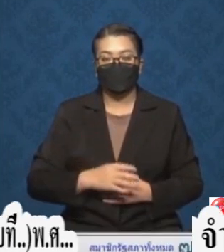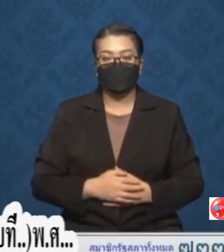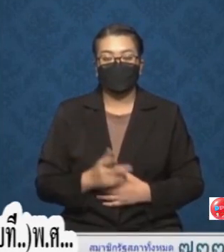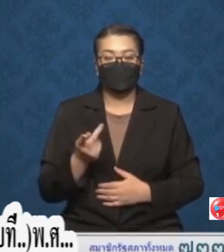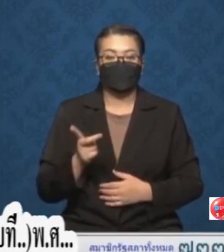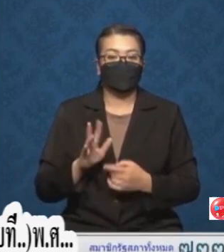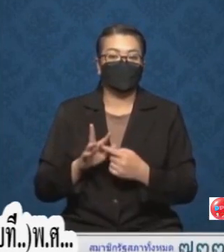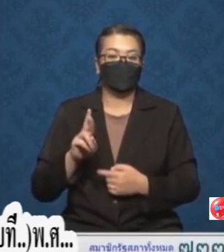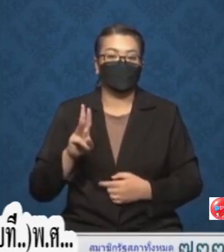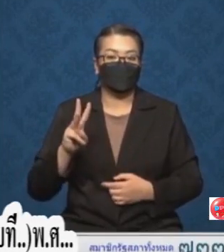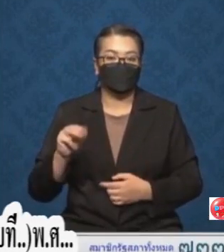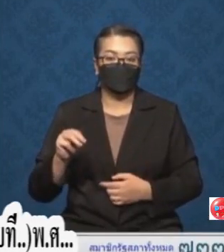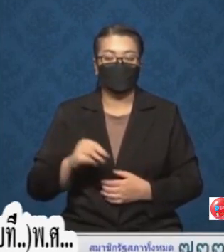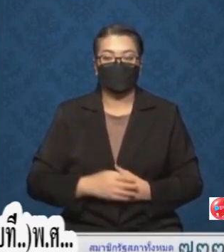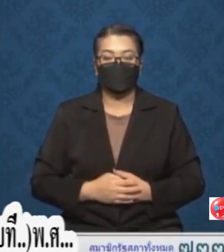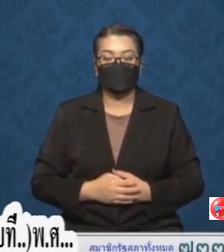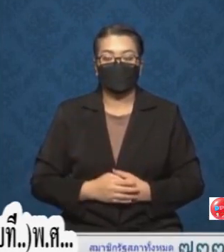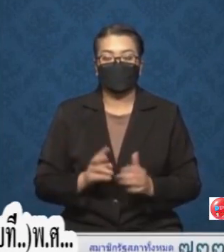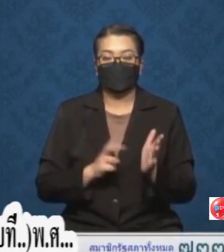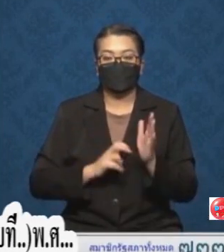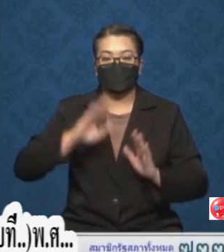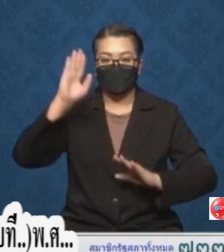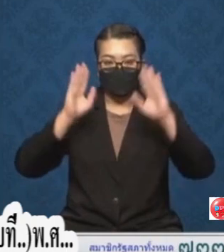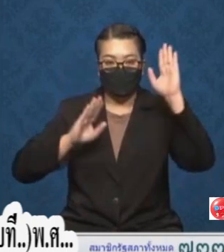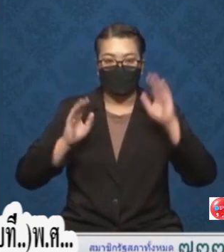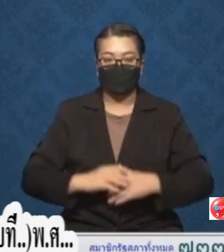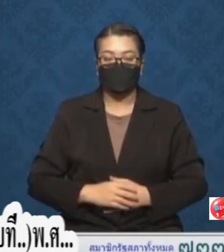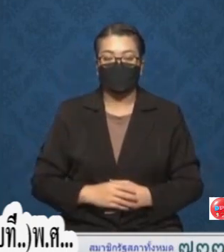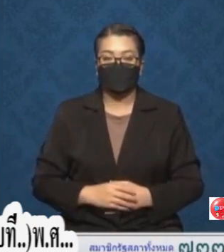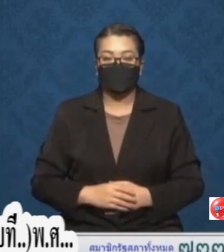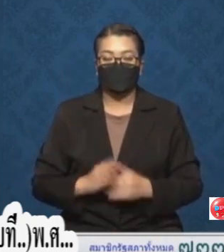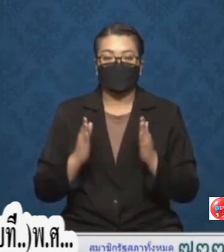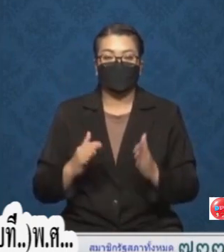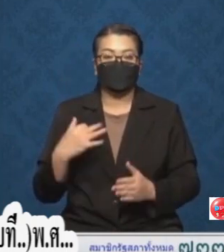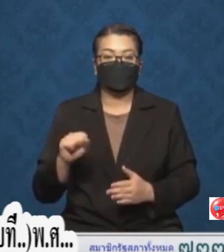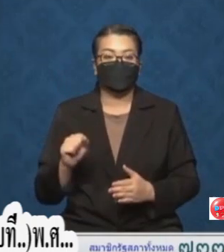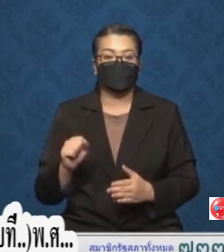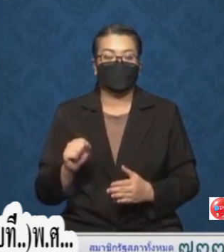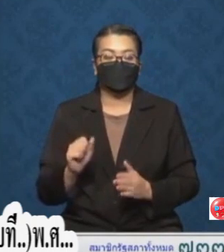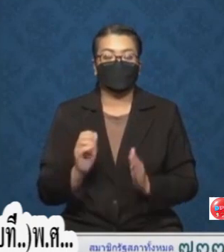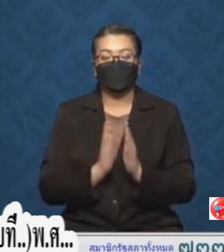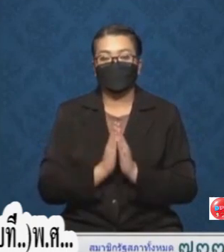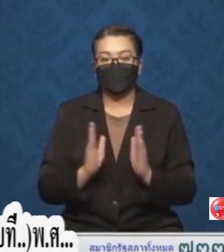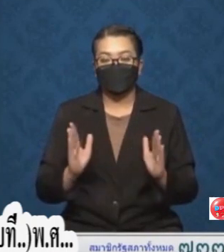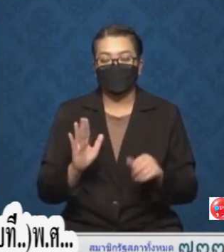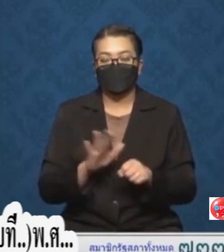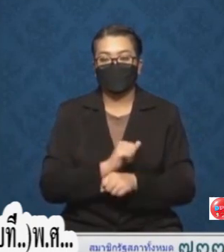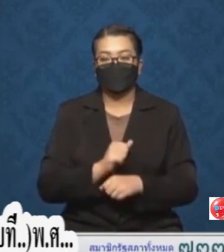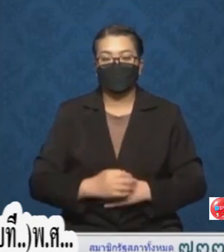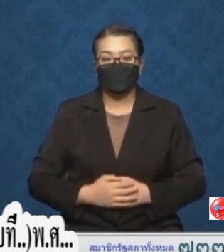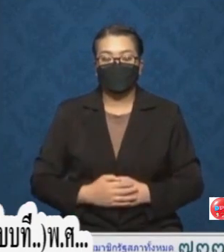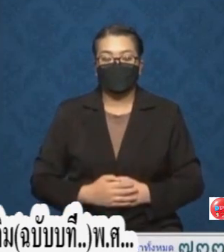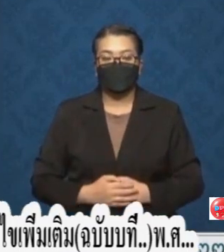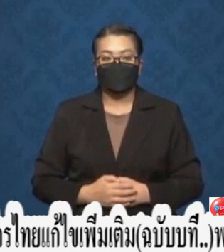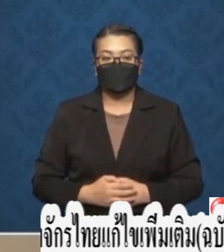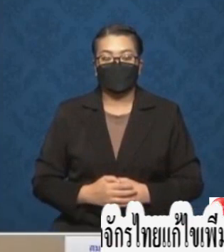มพลพรกลางขอผู้รับรองโดยเจ้า ขอผู้รับรองนะครับ10ท่านครับ ขอบคุณเจ้า ครับครบครับถูกต้